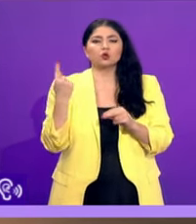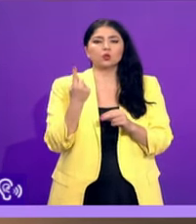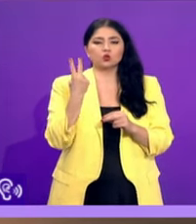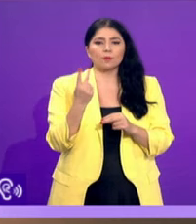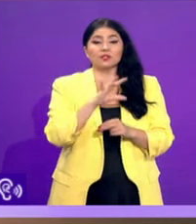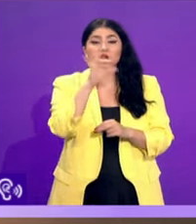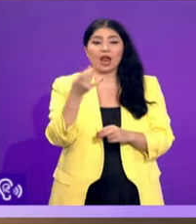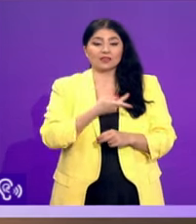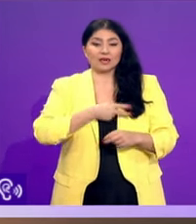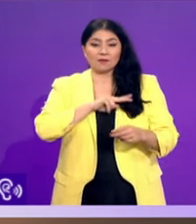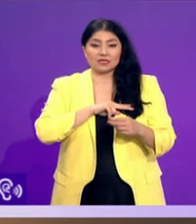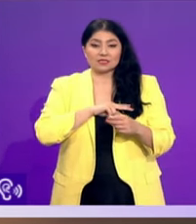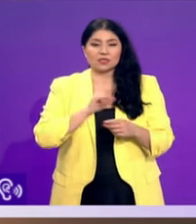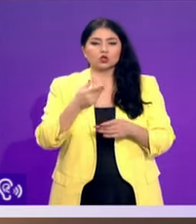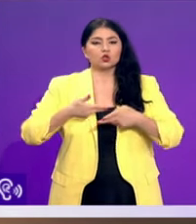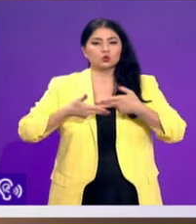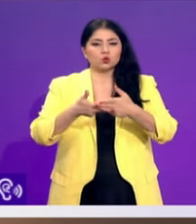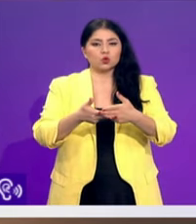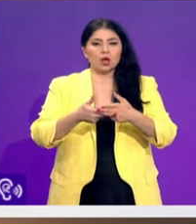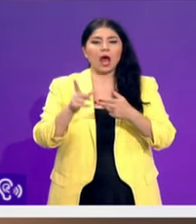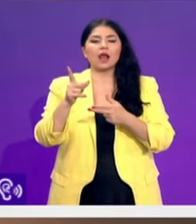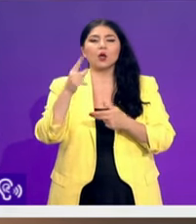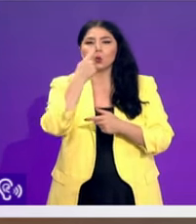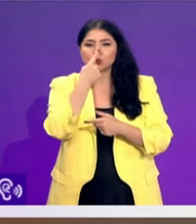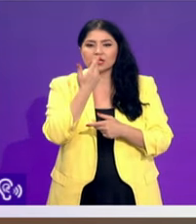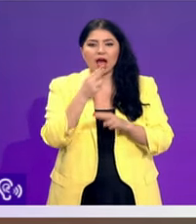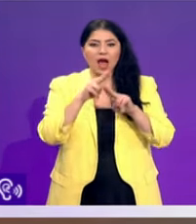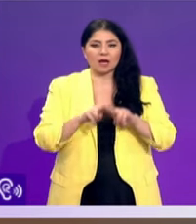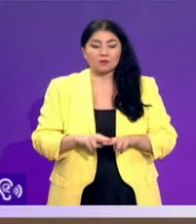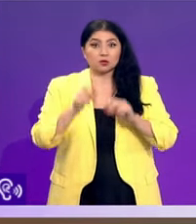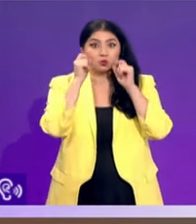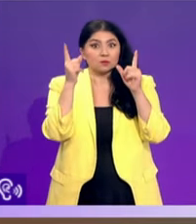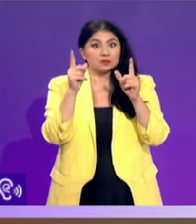celălalt reprezentant și susținător al Moscovei, care a rămas surprinzător în cursă.